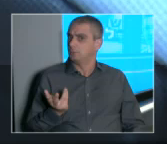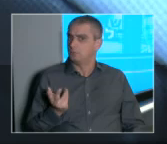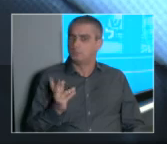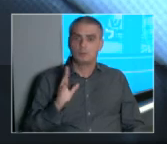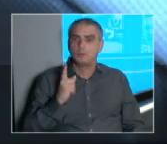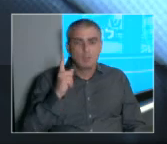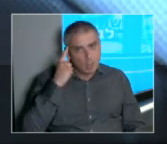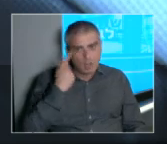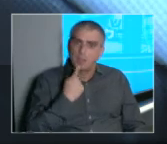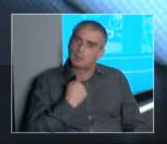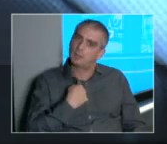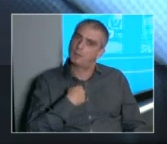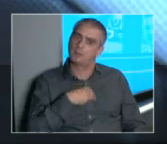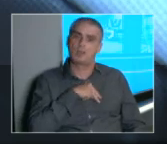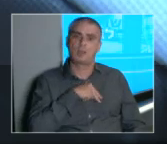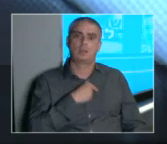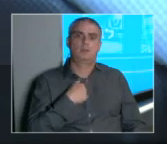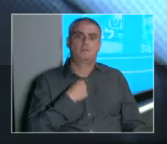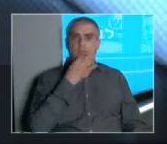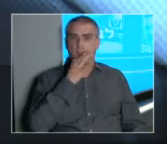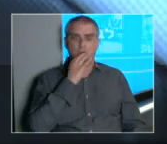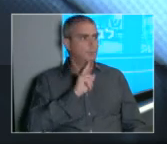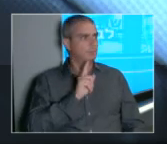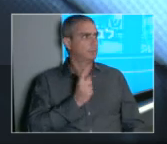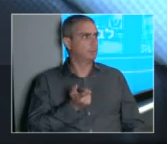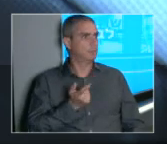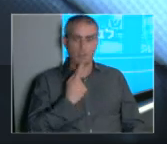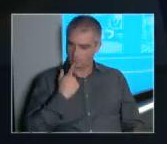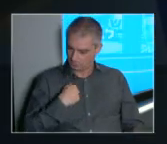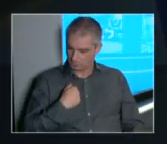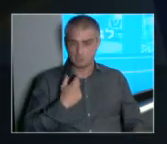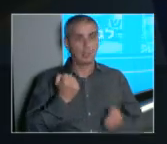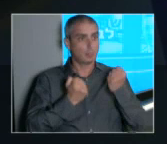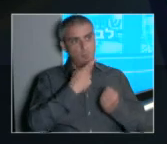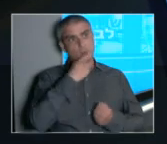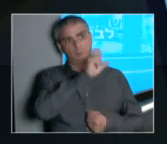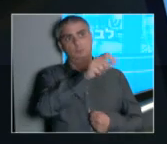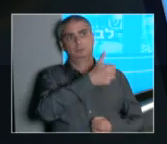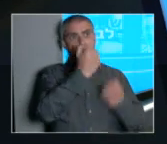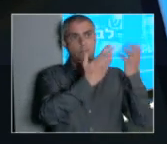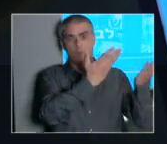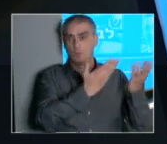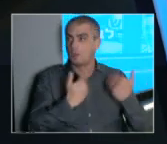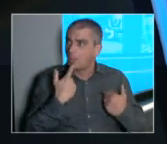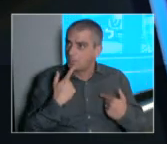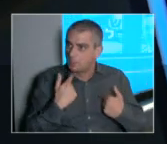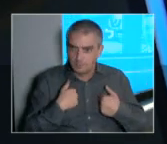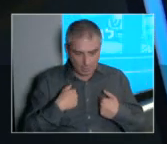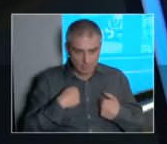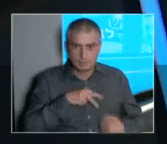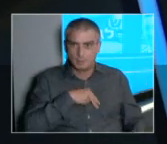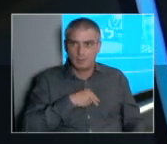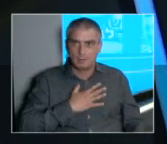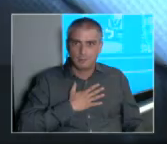והקונסי, לבוא להגיד, אני אחראי, ואני משפר. אז מי אחראי אם לא שר הבריאות? אני אמרתי... על תחבורה, באים לשר התחבורה. אני אמרתי, אני